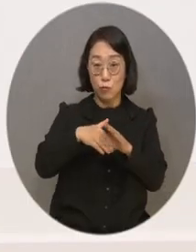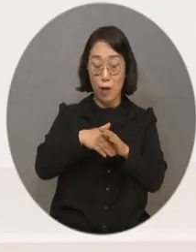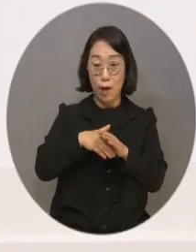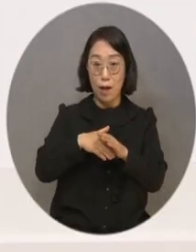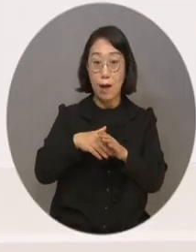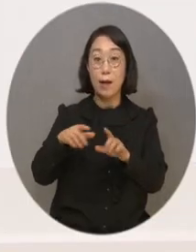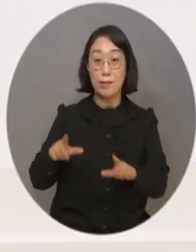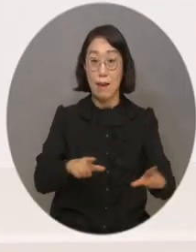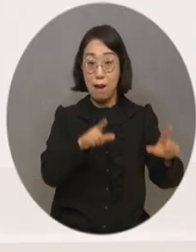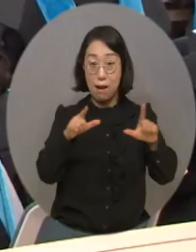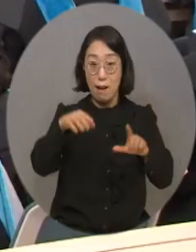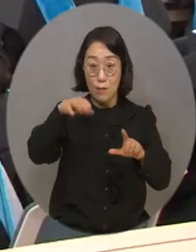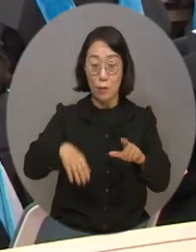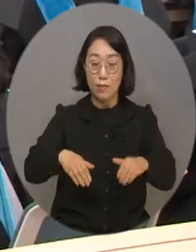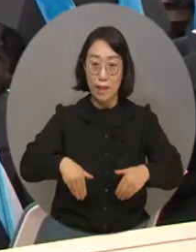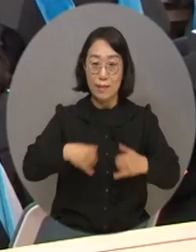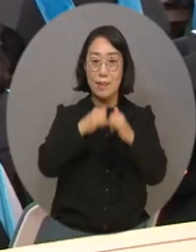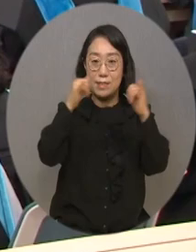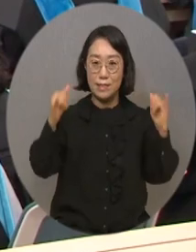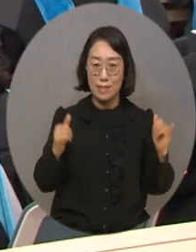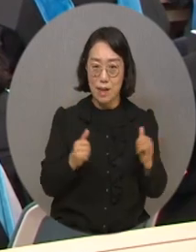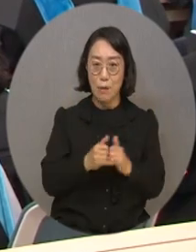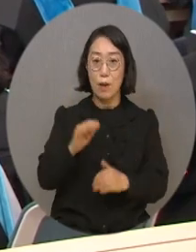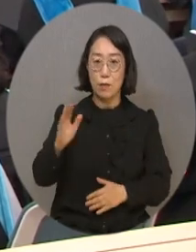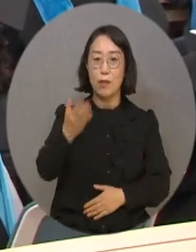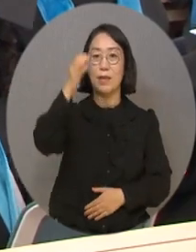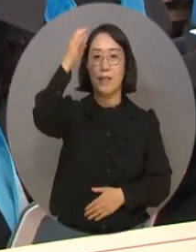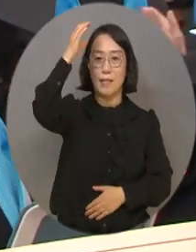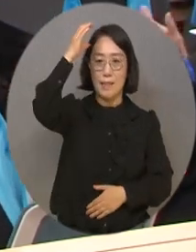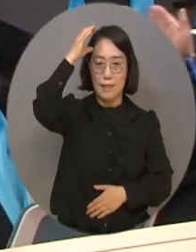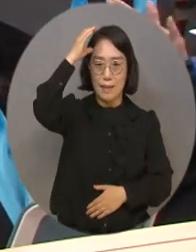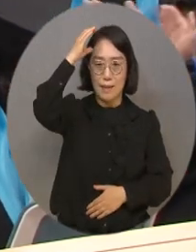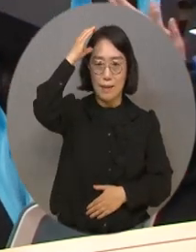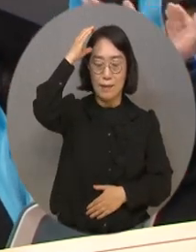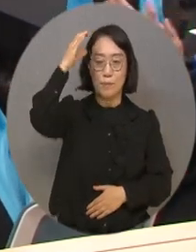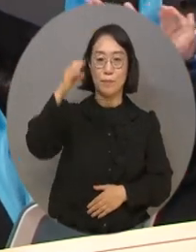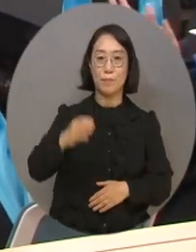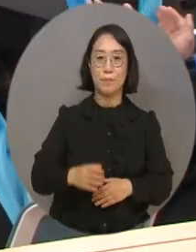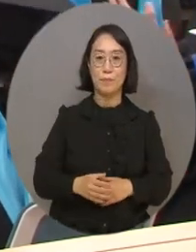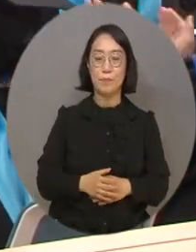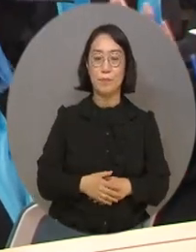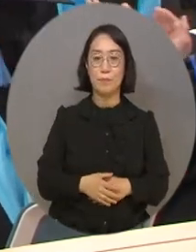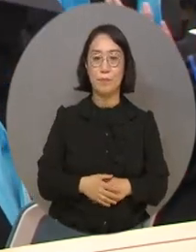따뜻한 사회를 만들어 나갈 수 있기를 기대해봅니다. 복지TV 뉴스 황경영입니다.